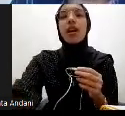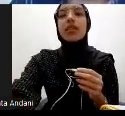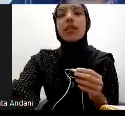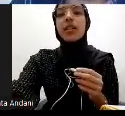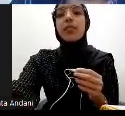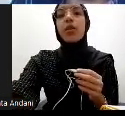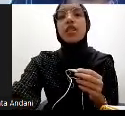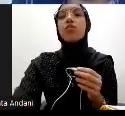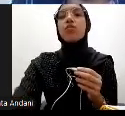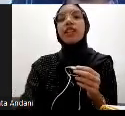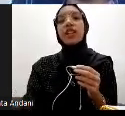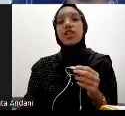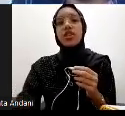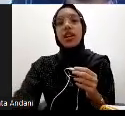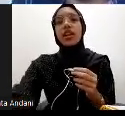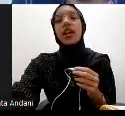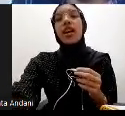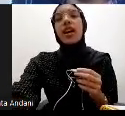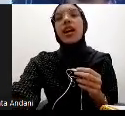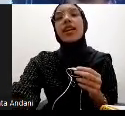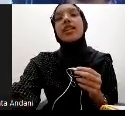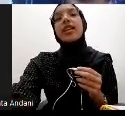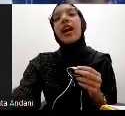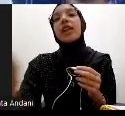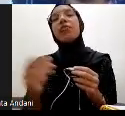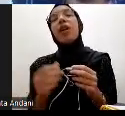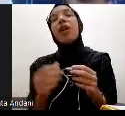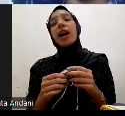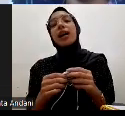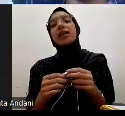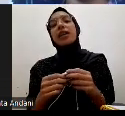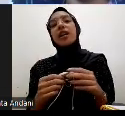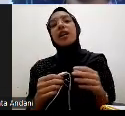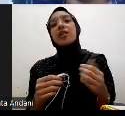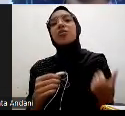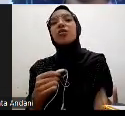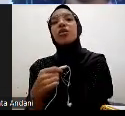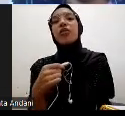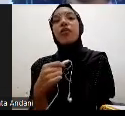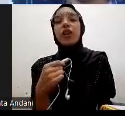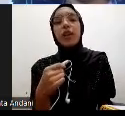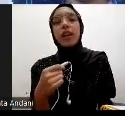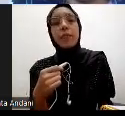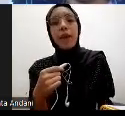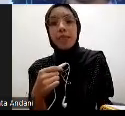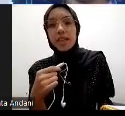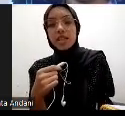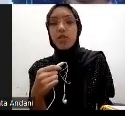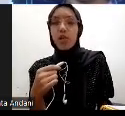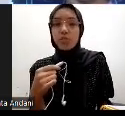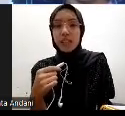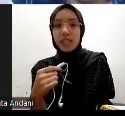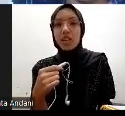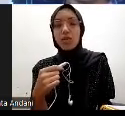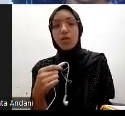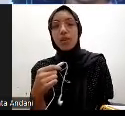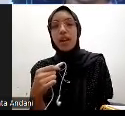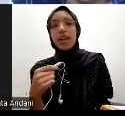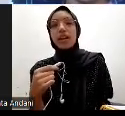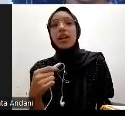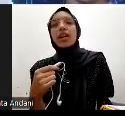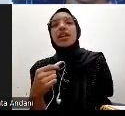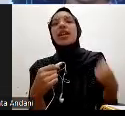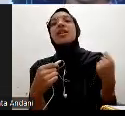37 2022 062 Prodi Hubungan Internasional. Kali ini saya akan membawakan judul fenomena pubbing, smombi, dan